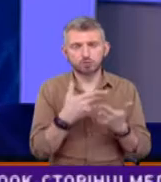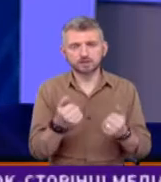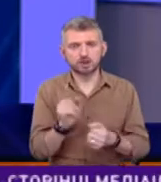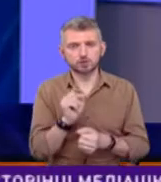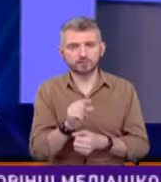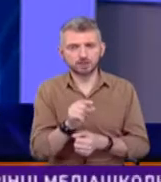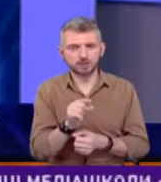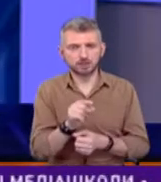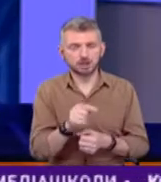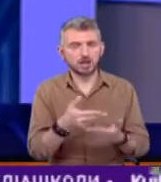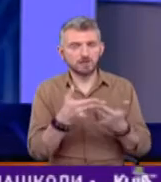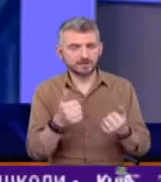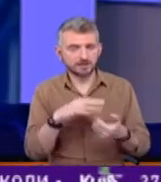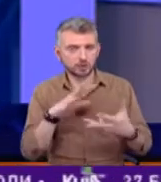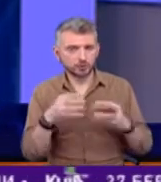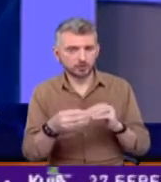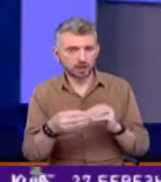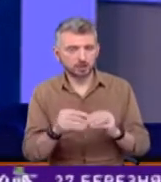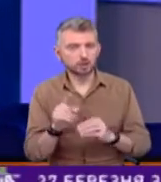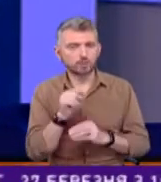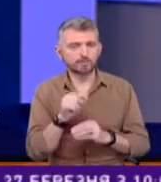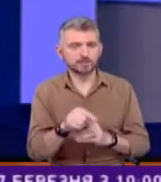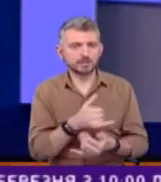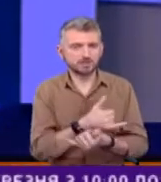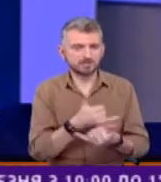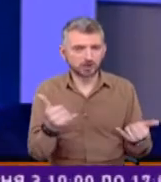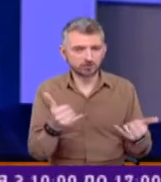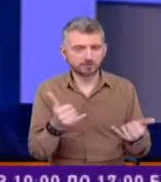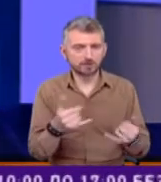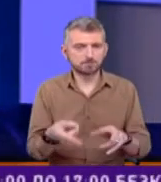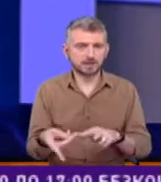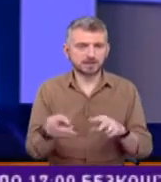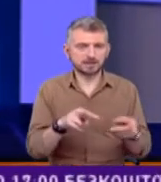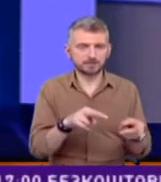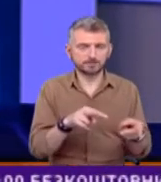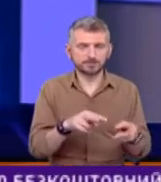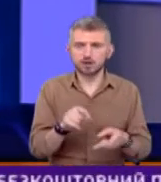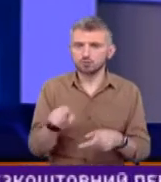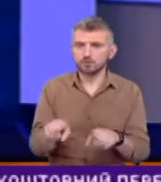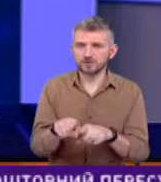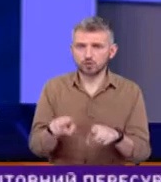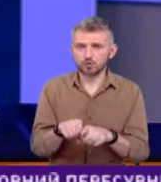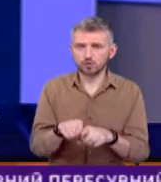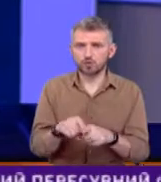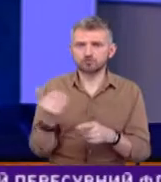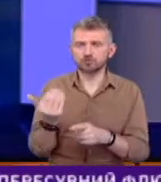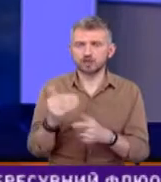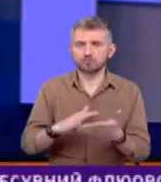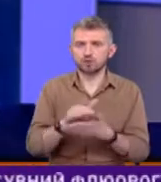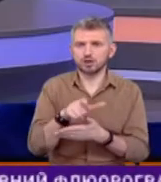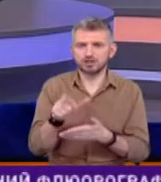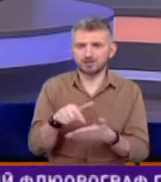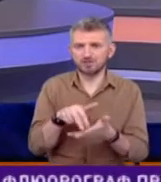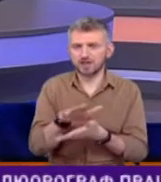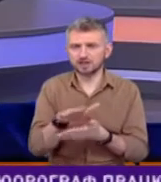він визнає результати, щоб він забезпечив перехід. Йому ж все одно там чиїсь політики не йти, бо